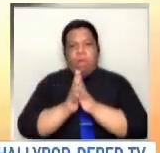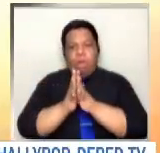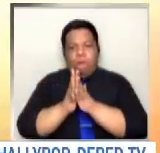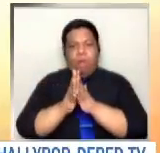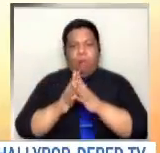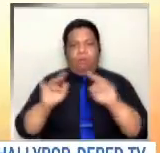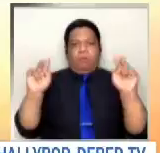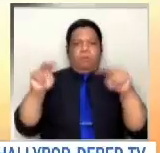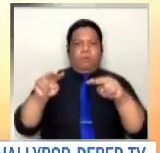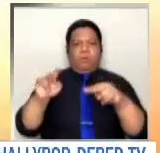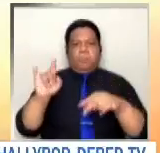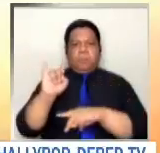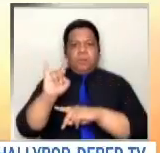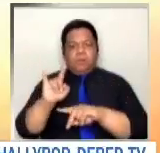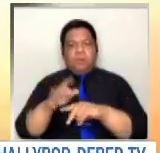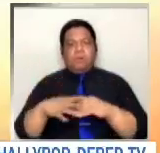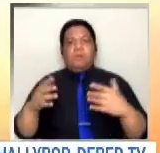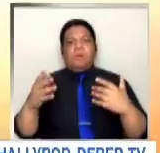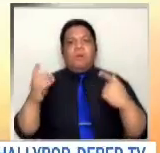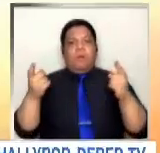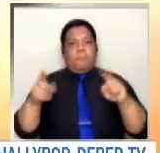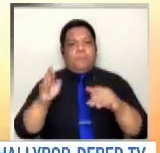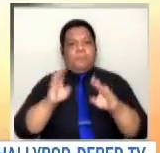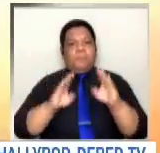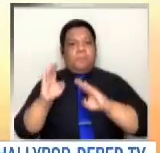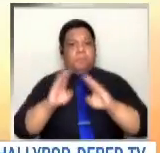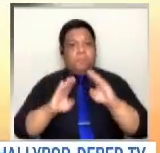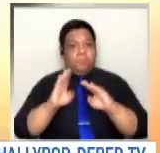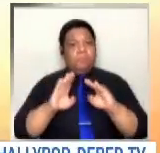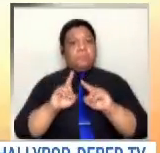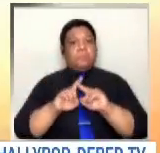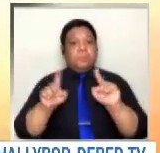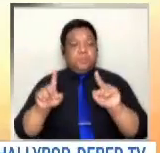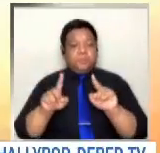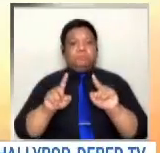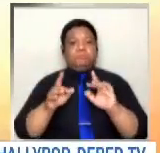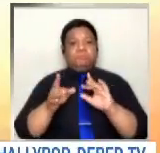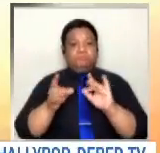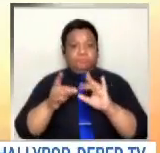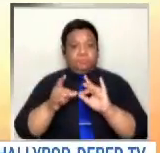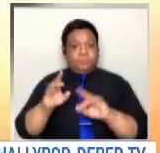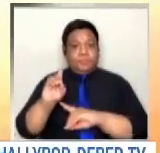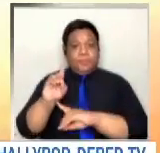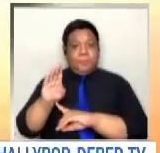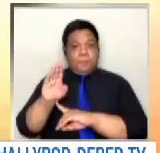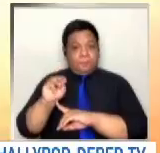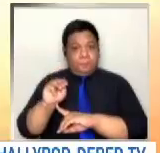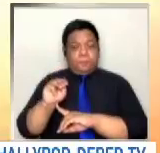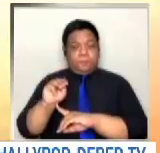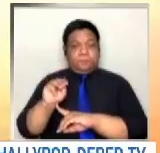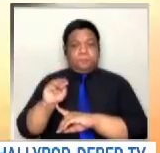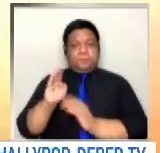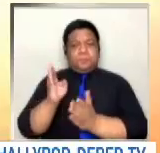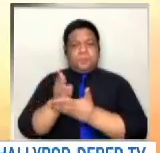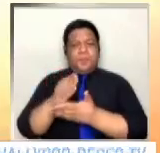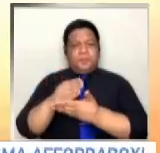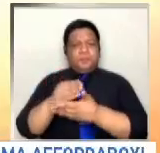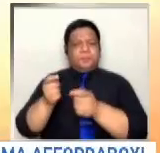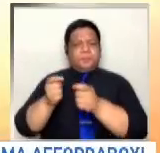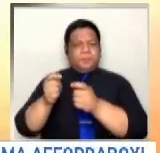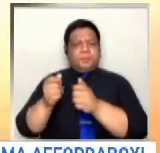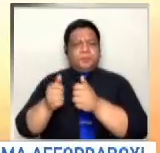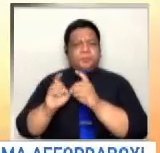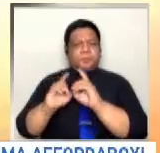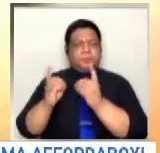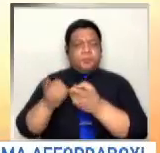yan yung naging problema natin. But as mentioned by the DBM and the President himself, so first week pa naman